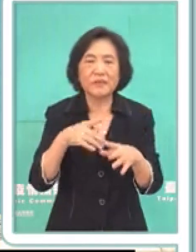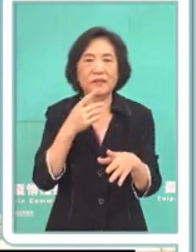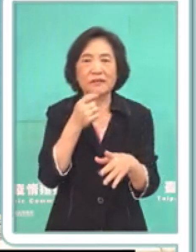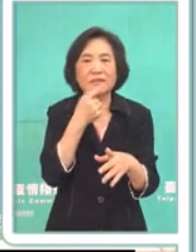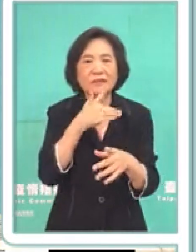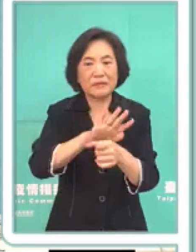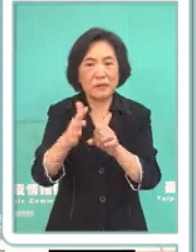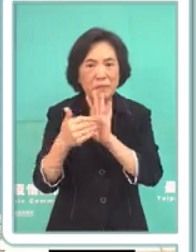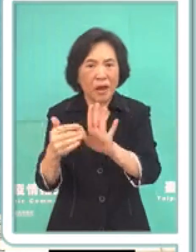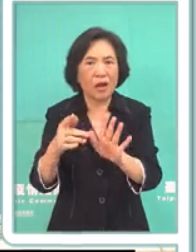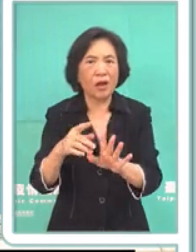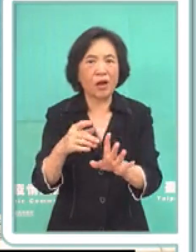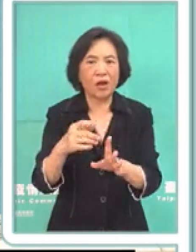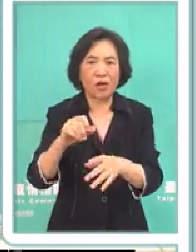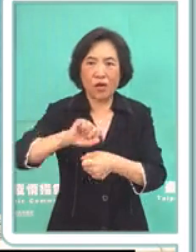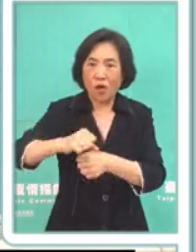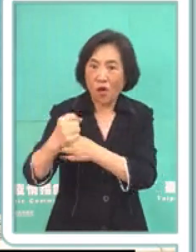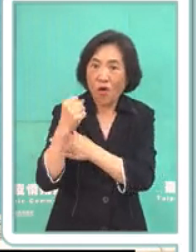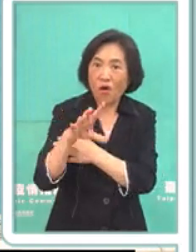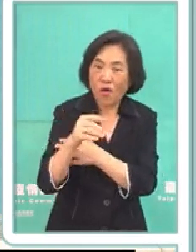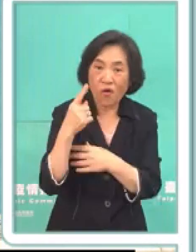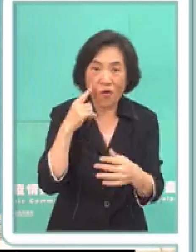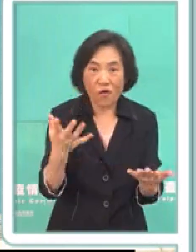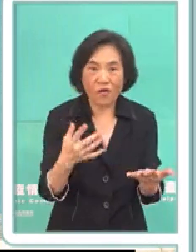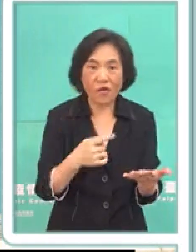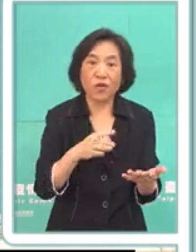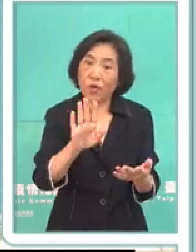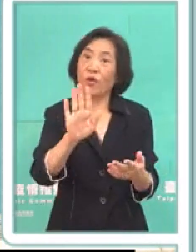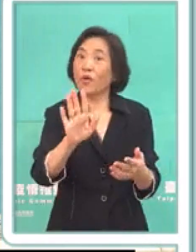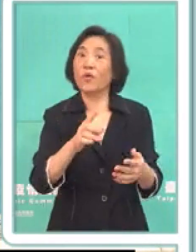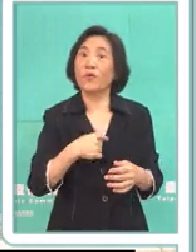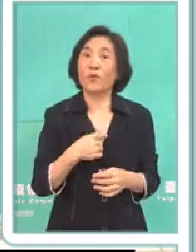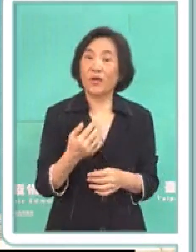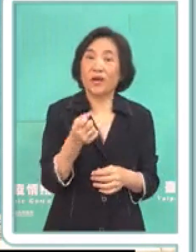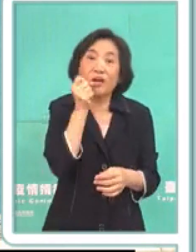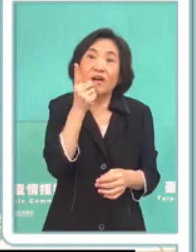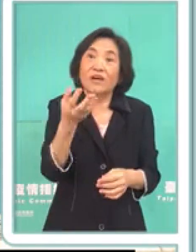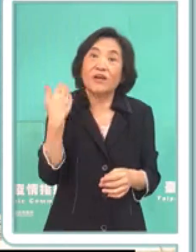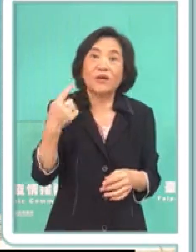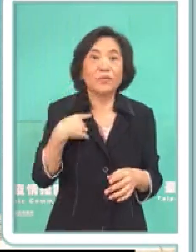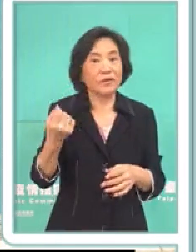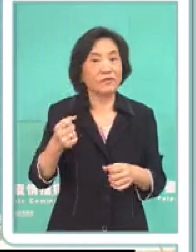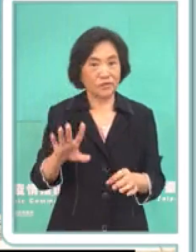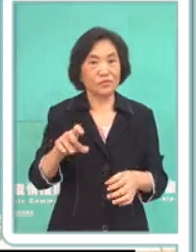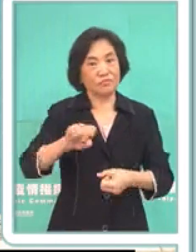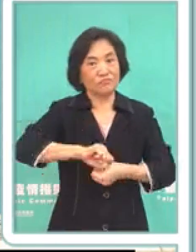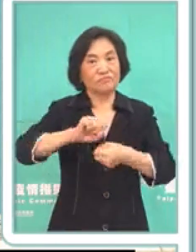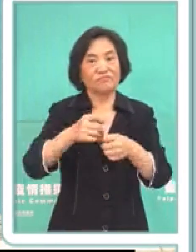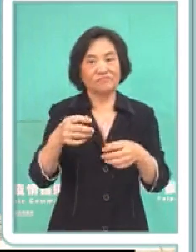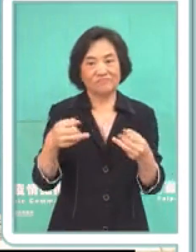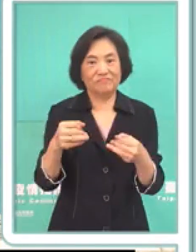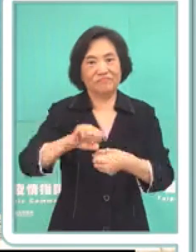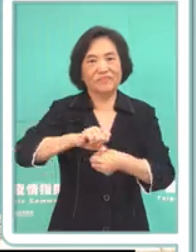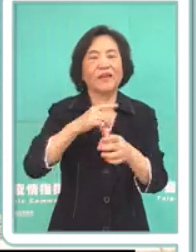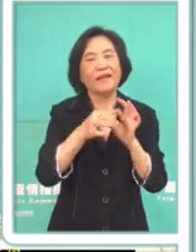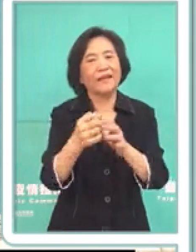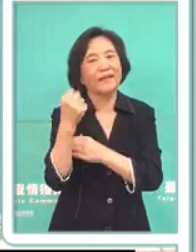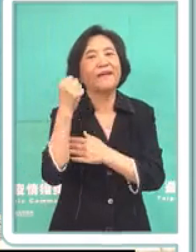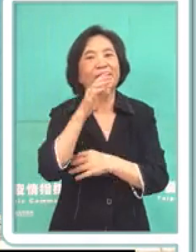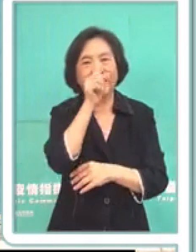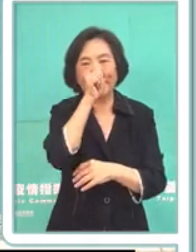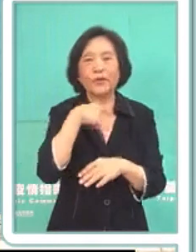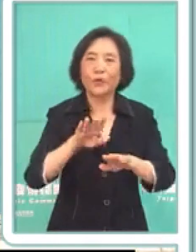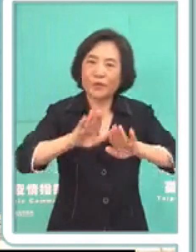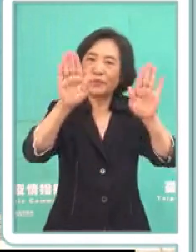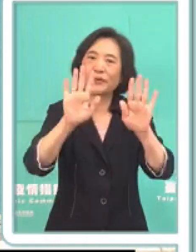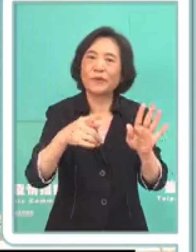分？ 有啊，你比上一次，比几个月前增加很多啊，所以是这样的，我们继续努力就好，有进